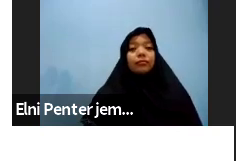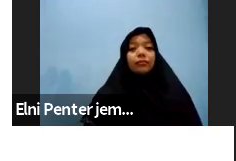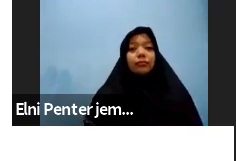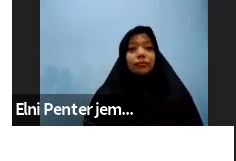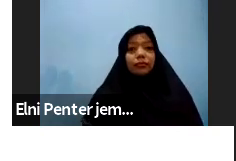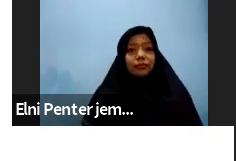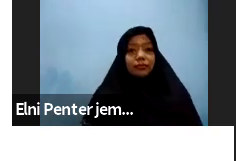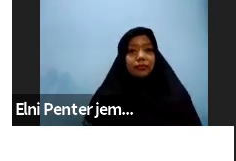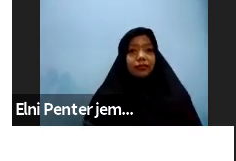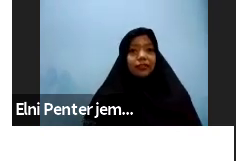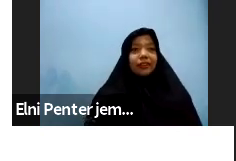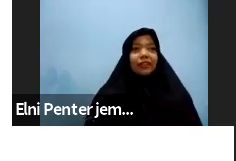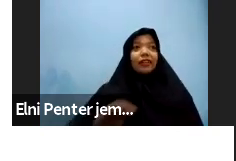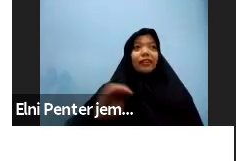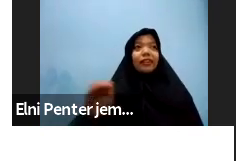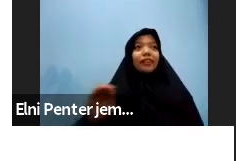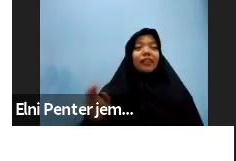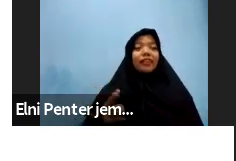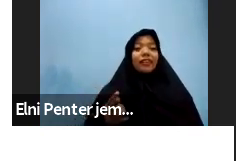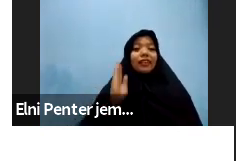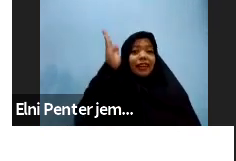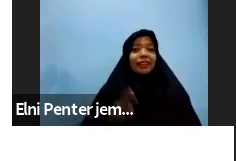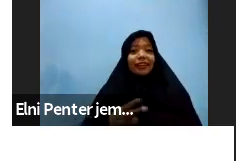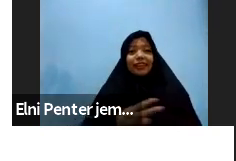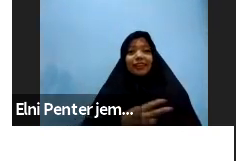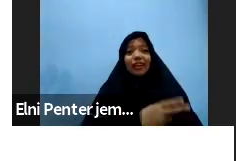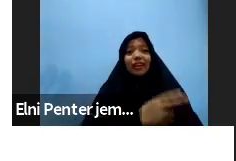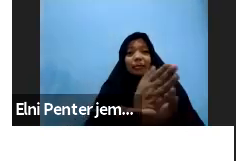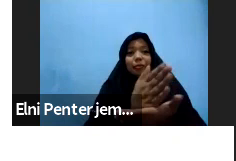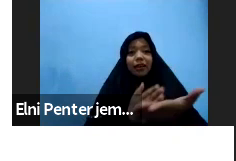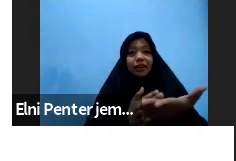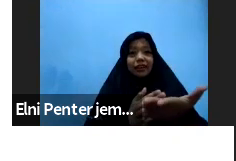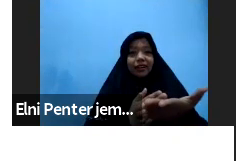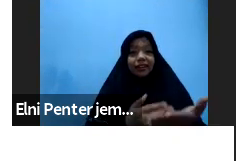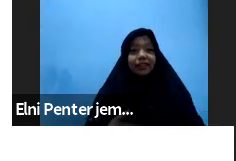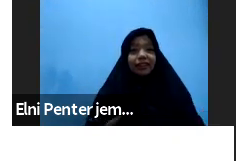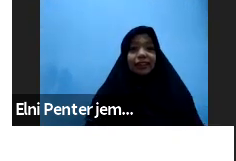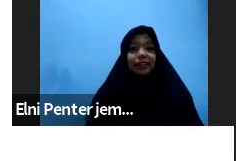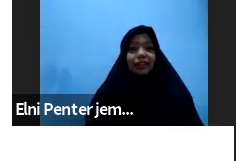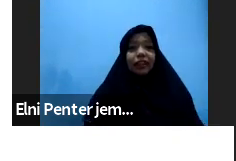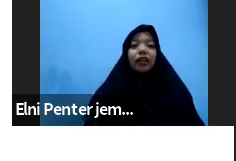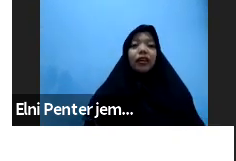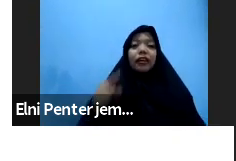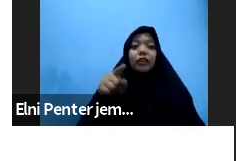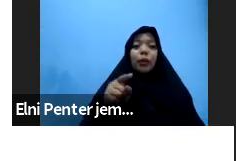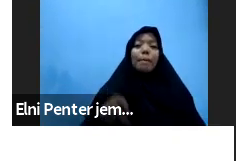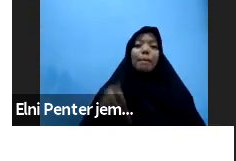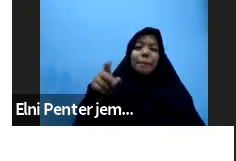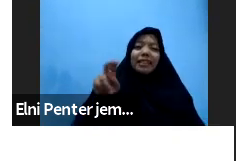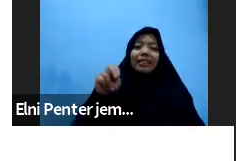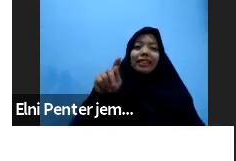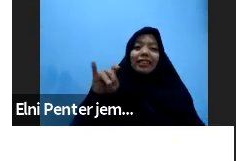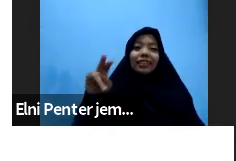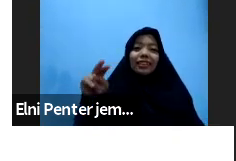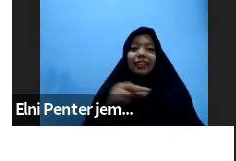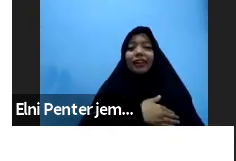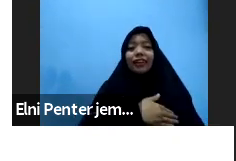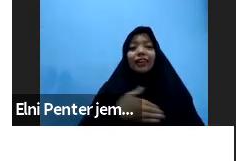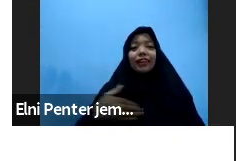Giant anak ipau bahwa Oh setiap hari ini ternyata penting dan bersejarah orang